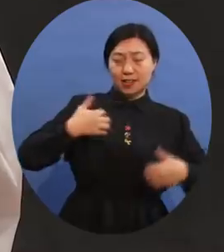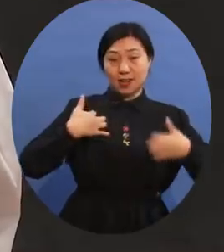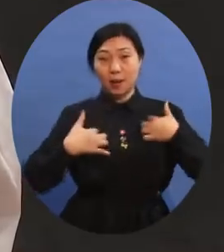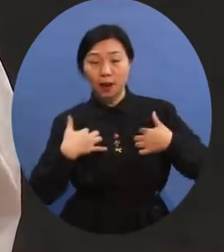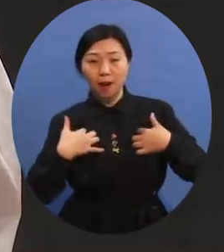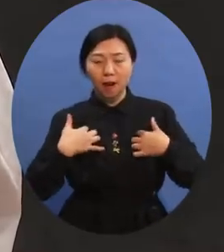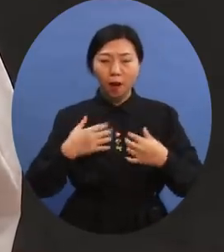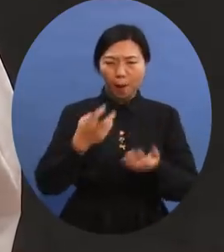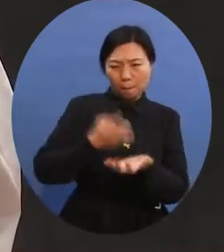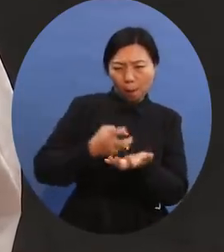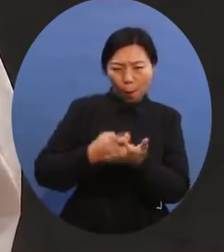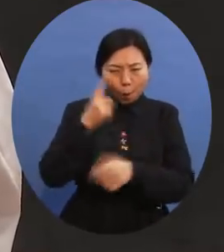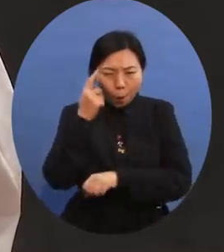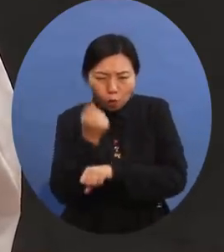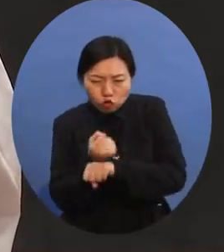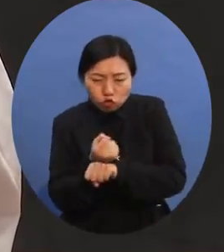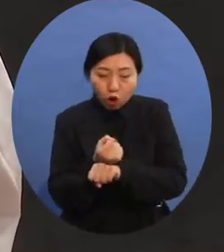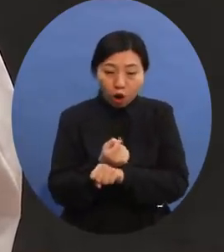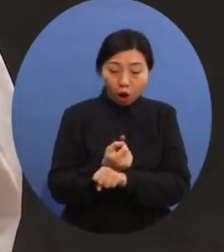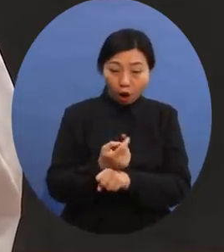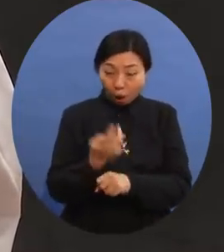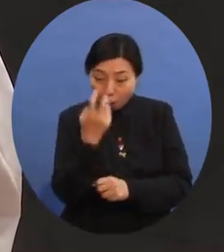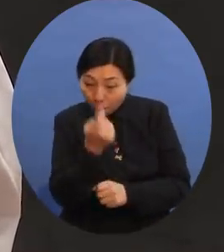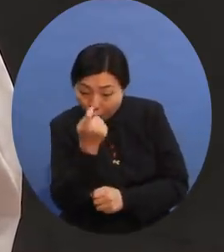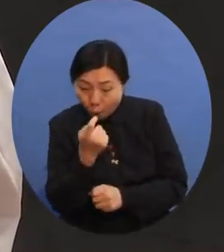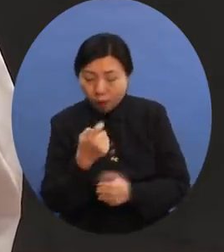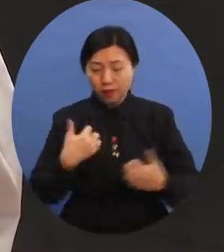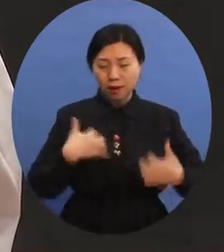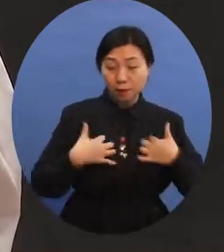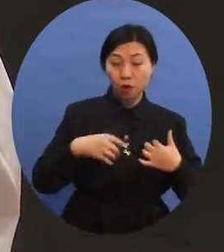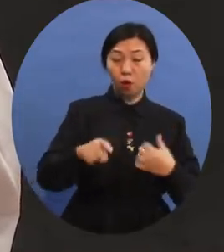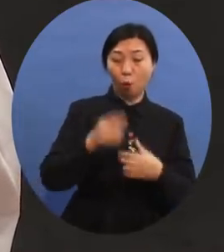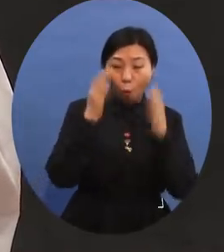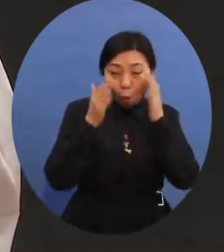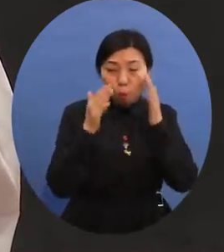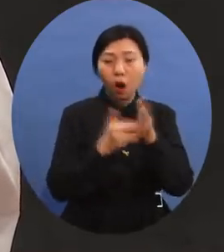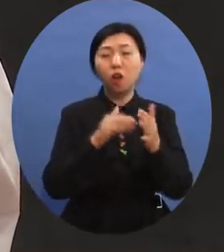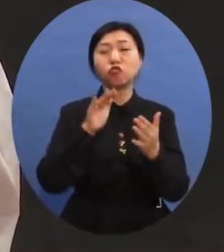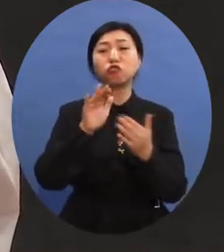재밌다. 법률을 연구하고 공부하고 이게 재밌고 이걸 공부해서 내가